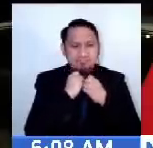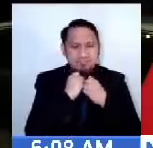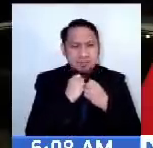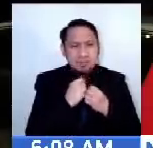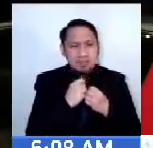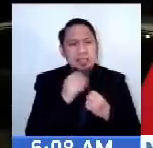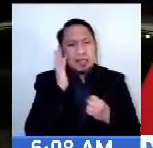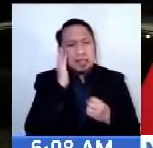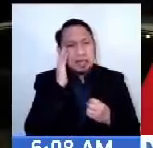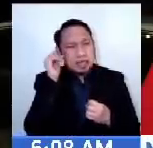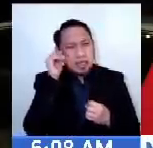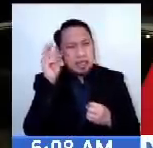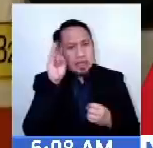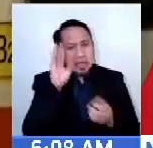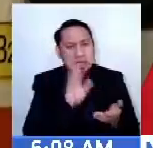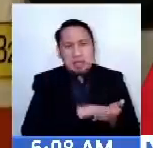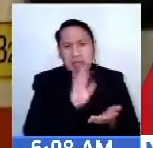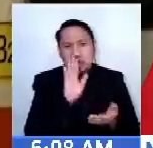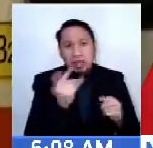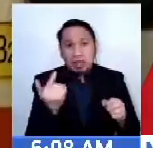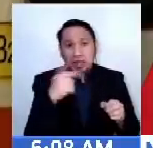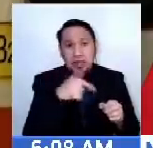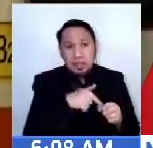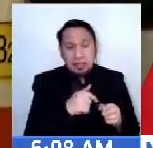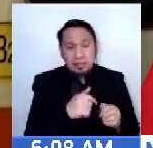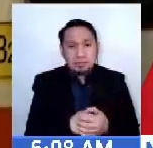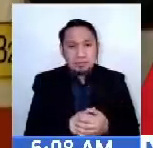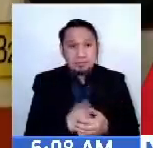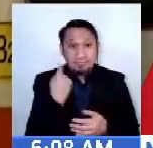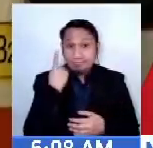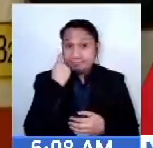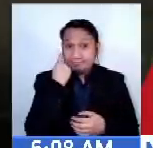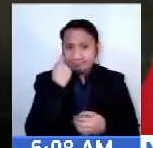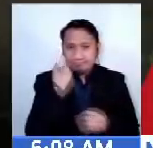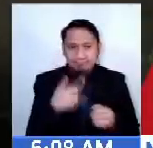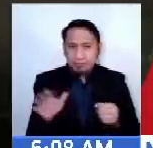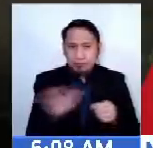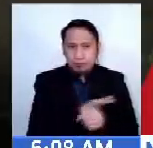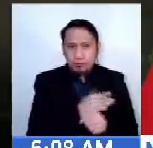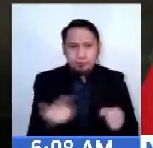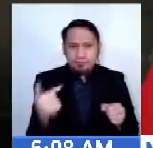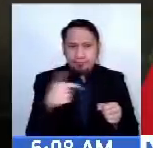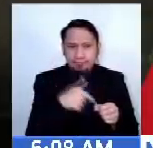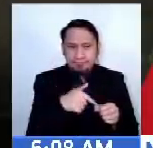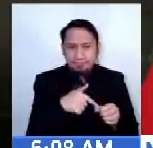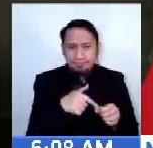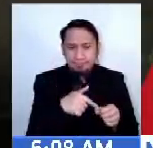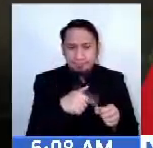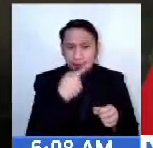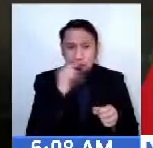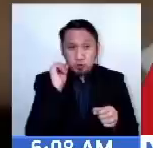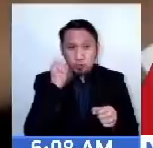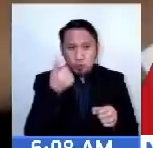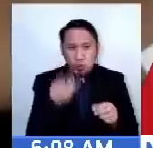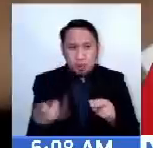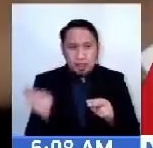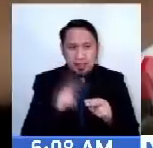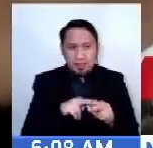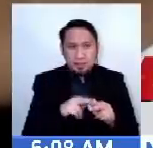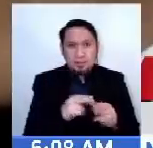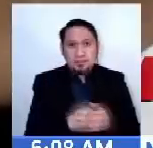ng gasolina. Kanina, nagpa-full tank na siya bago pang inaasahang oil price hike bukas. Although hassle